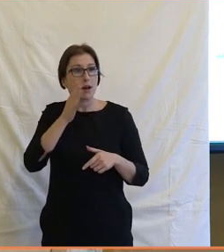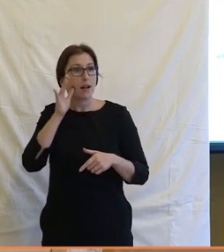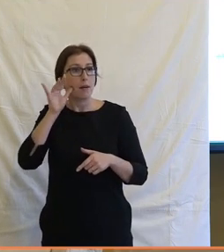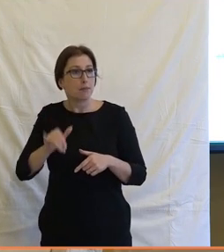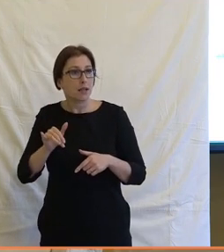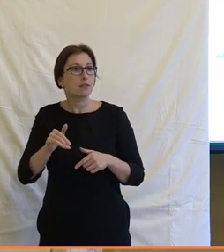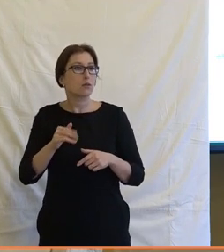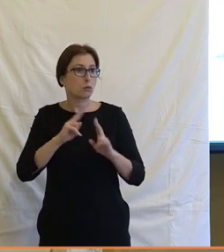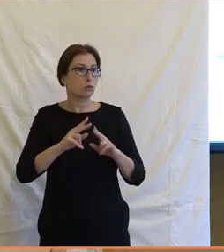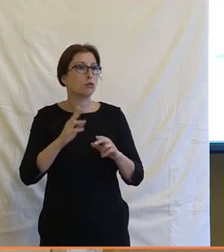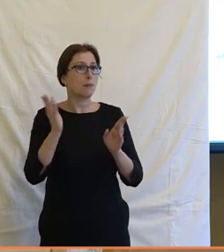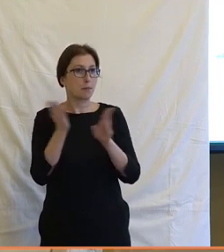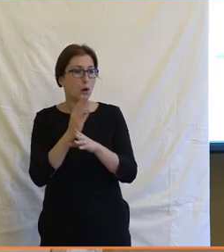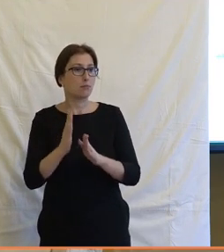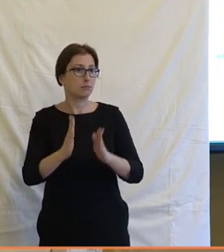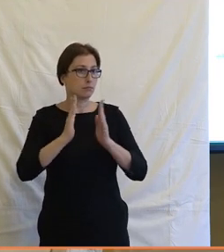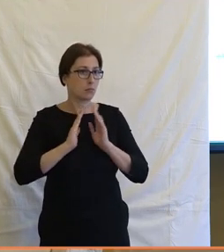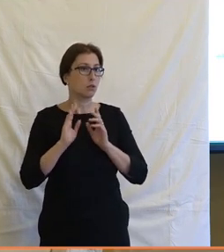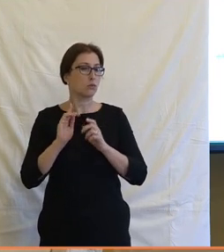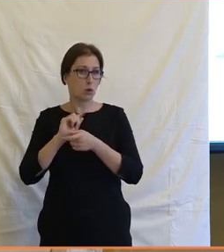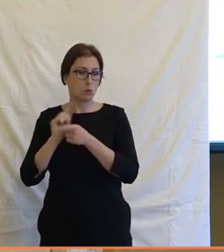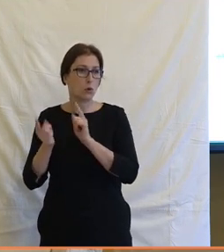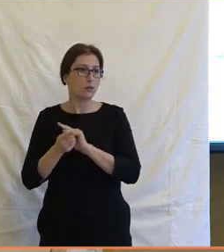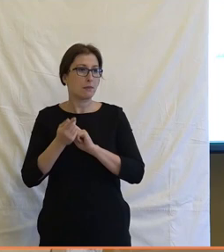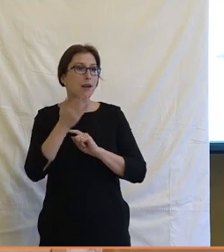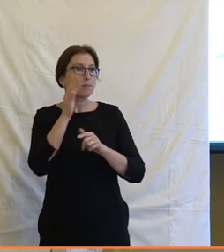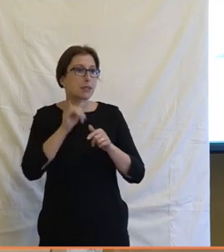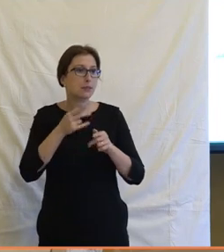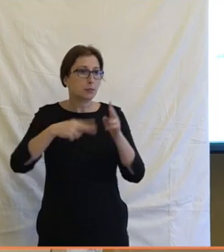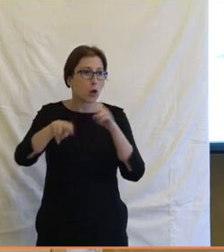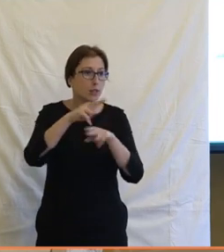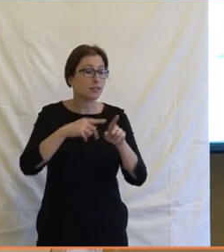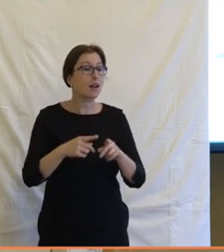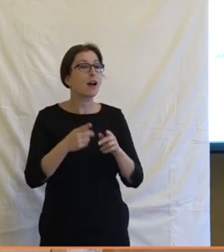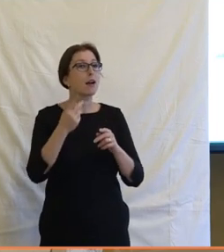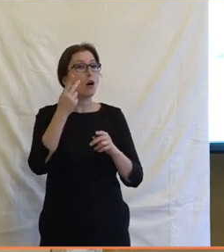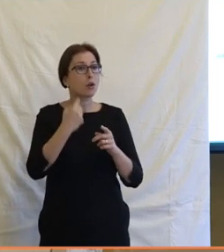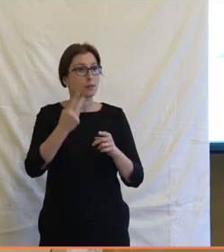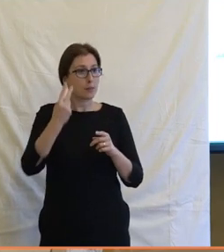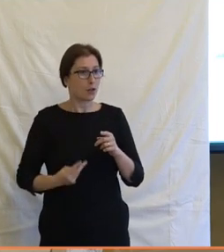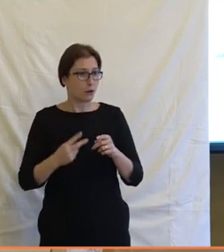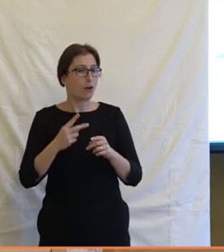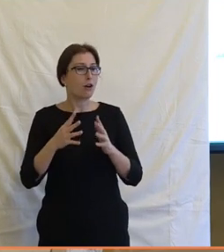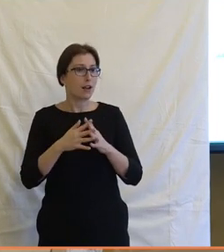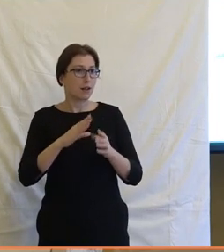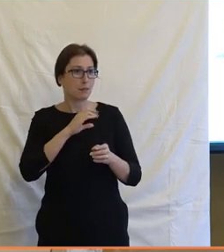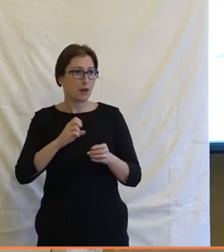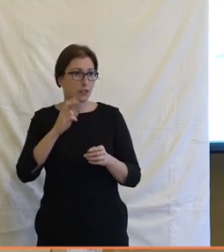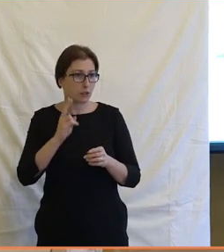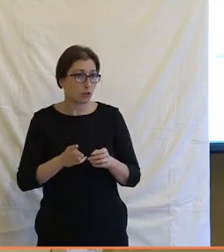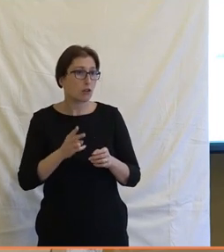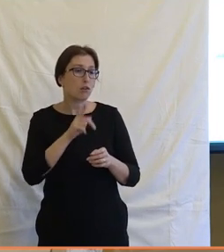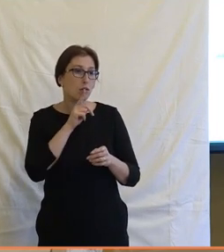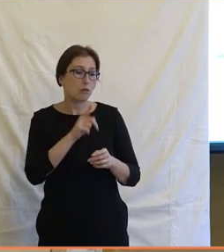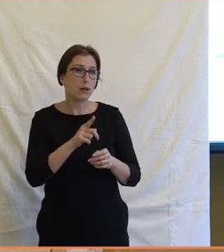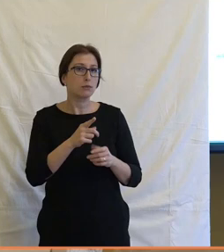vypadá, ať se se mnou po panelu spojí. Děkuji moc Radkovi Pavlíčkovi, že přijel až z Brna ze střediska Tejres a opravdu stojí za to